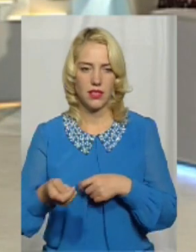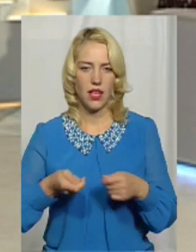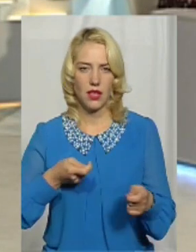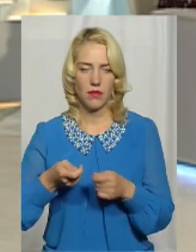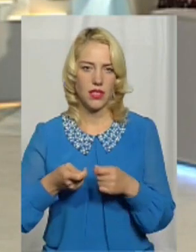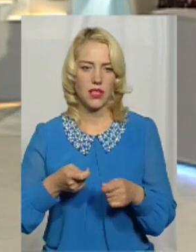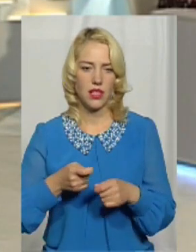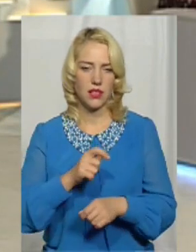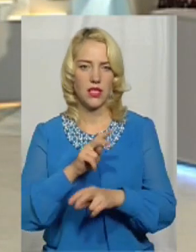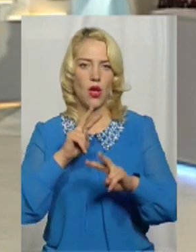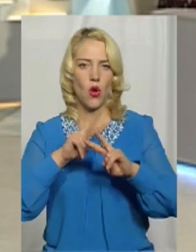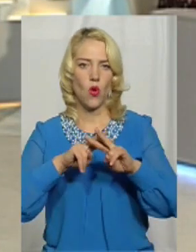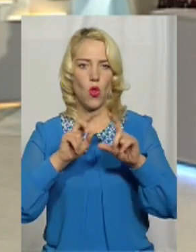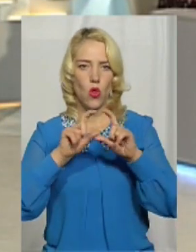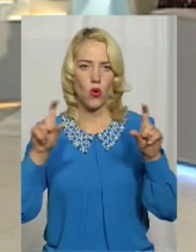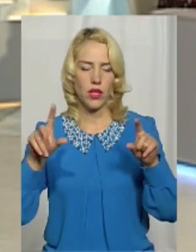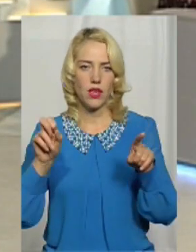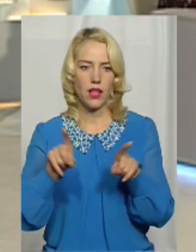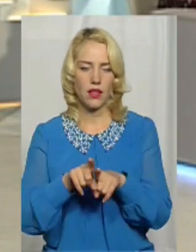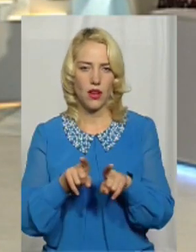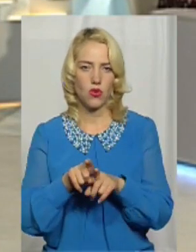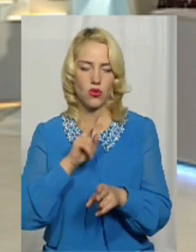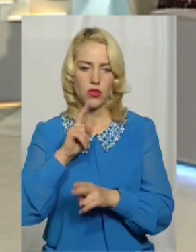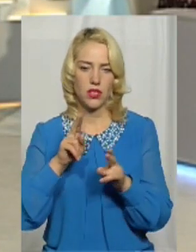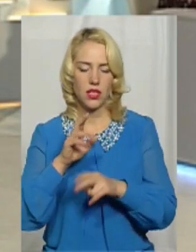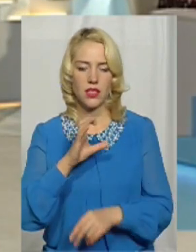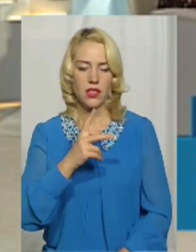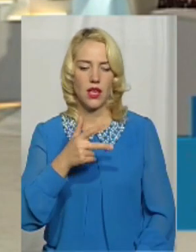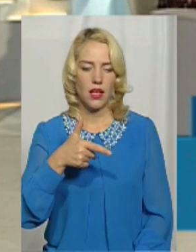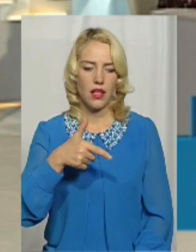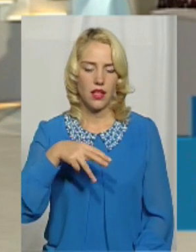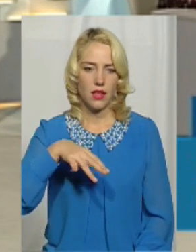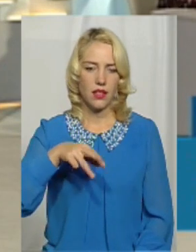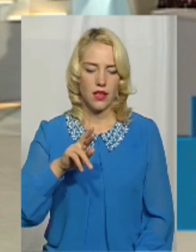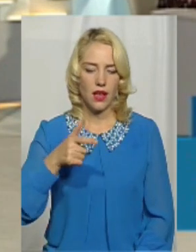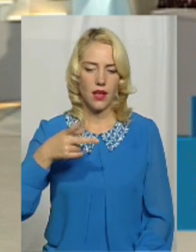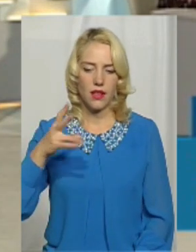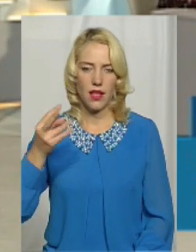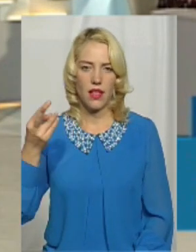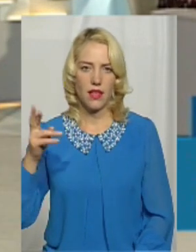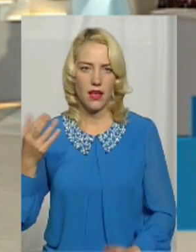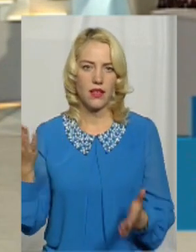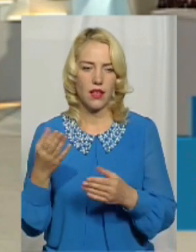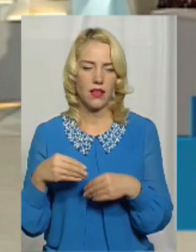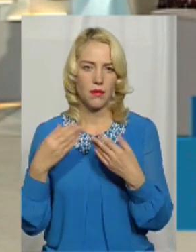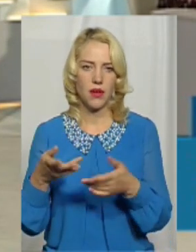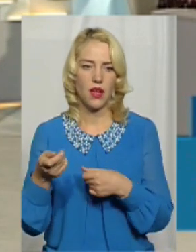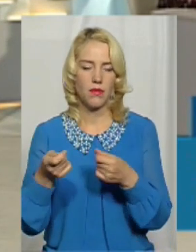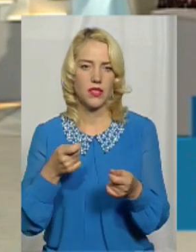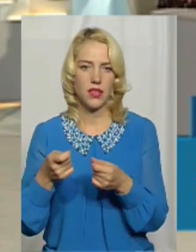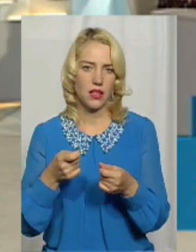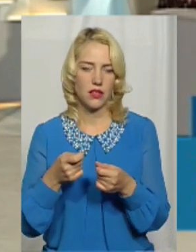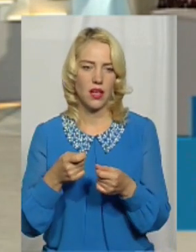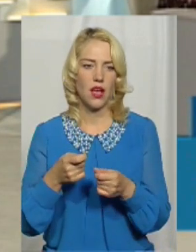адміністрації колоній, а також оскарження стягнень, які накладаються на них адміністрації